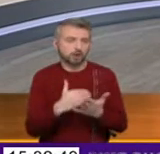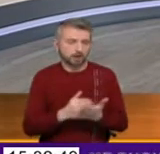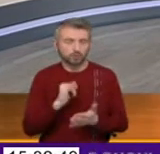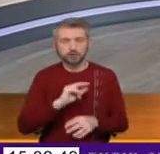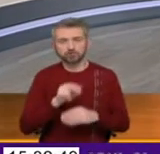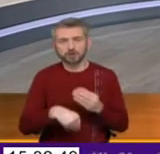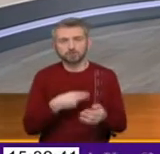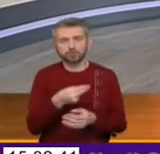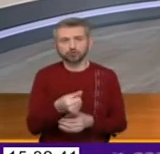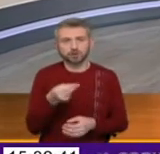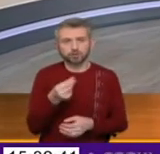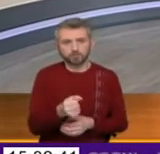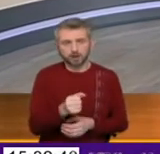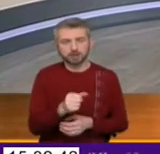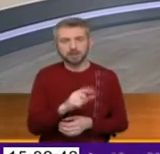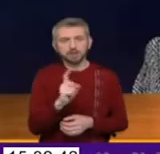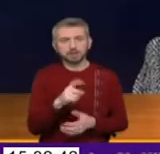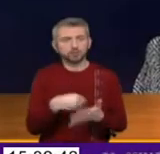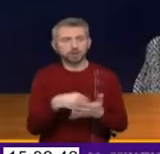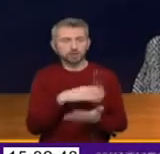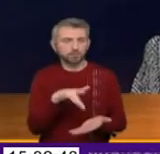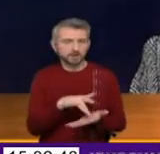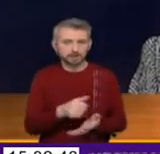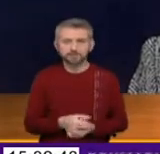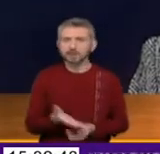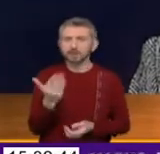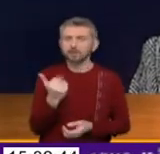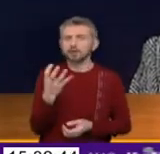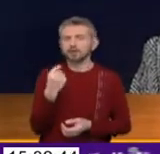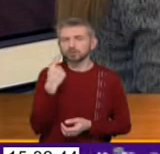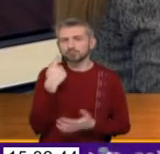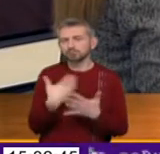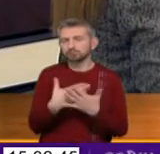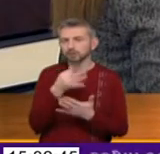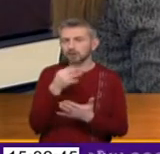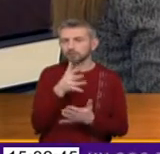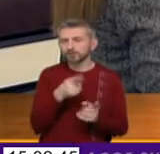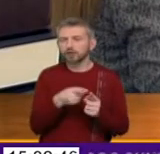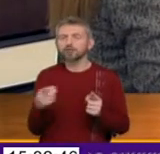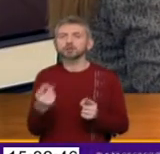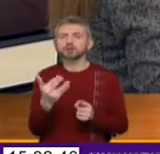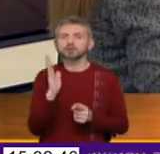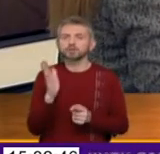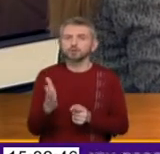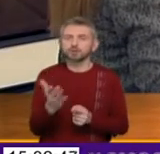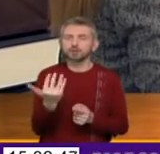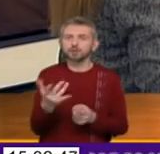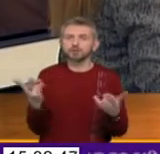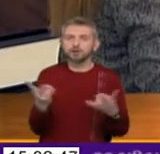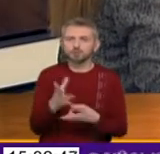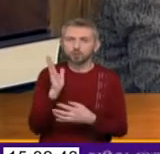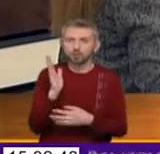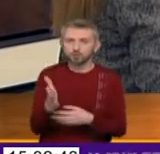через бюджетування з бюджету міста. Давайте ще зорієнтуємо за часом, скільки це буде, скільки потрібно